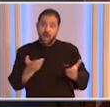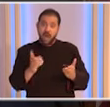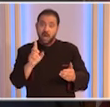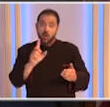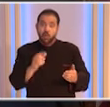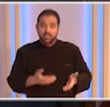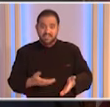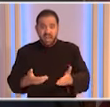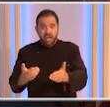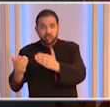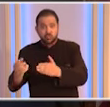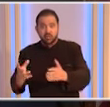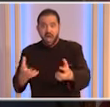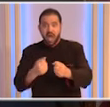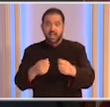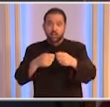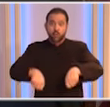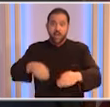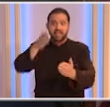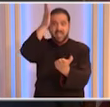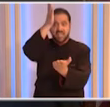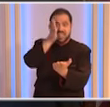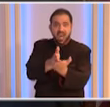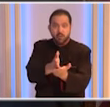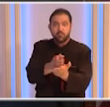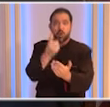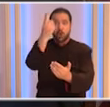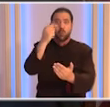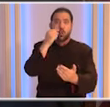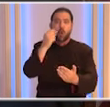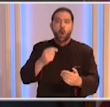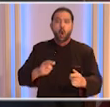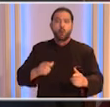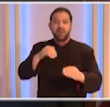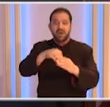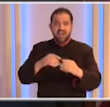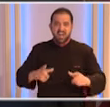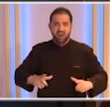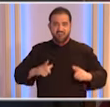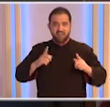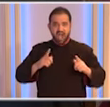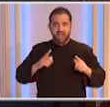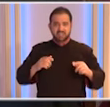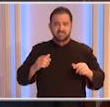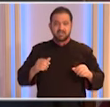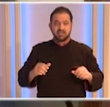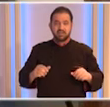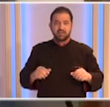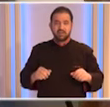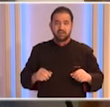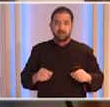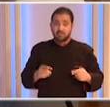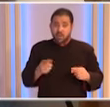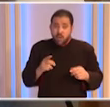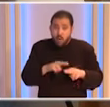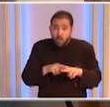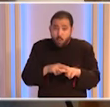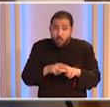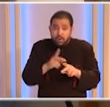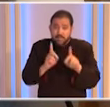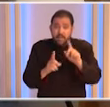drepturile. El a nenăscut. Prin urmare, dacă e nenăscut și are drept de cetățean, tu n-ai dreptul a